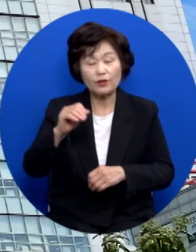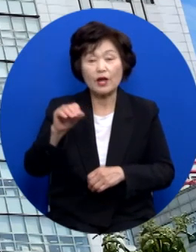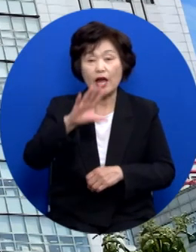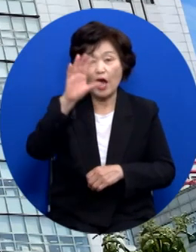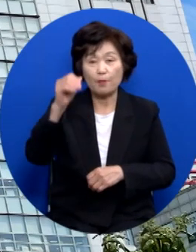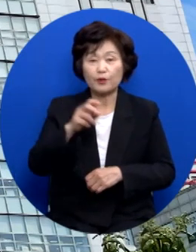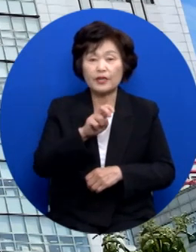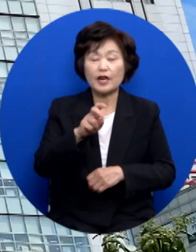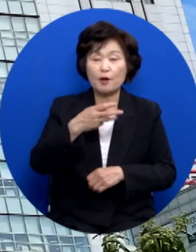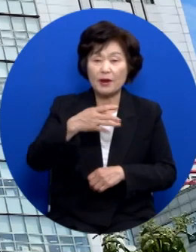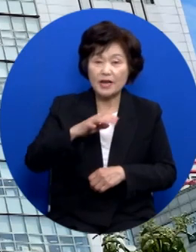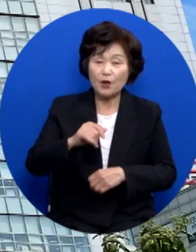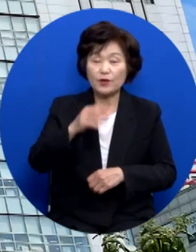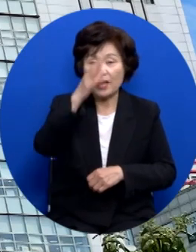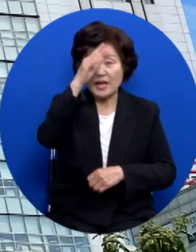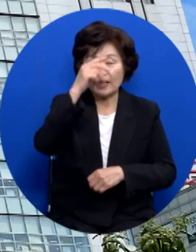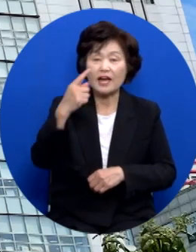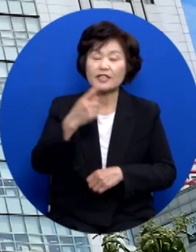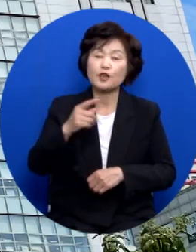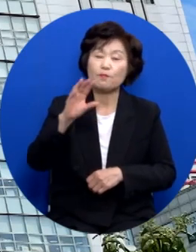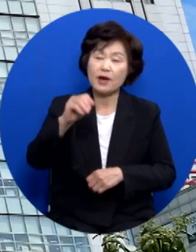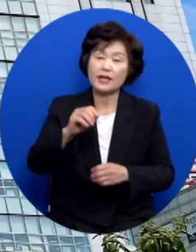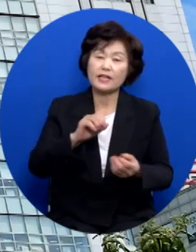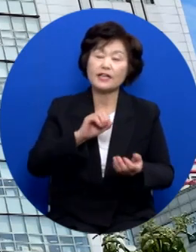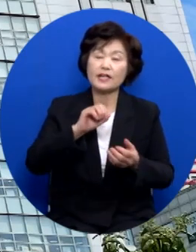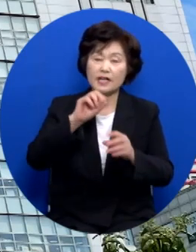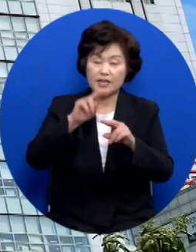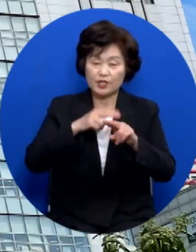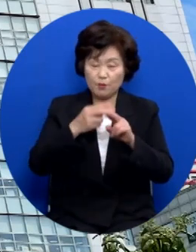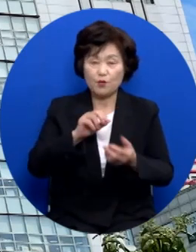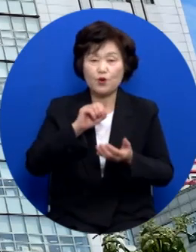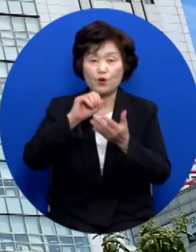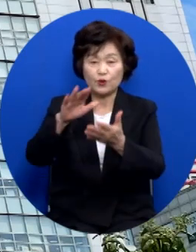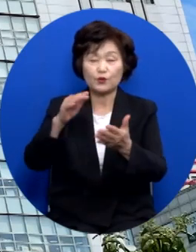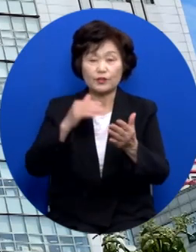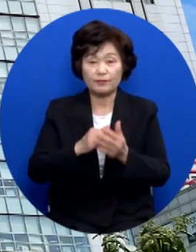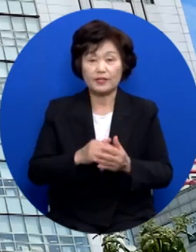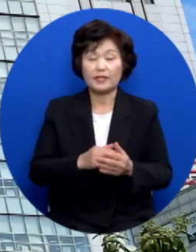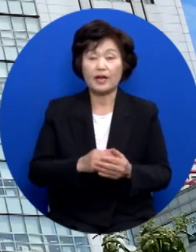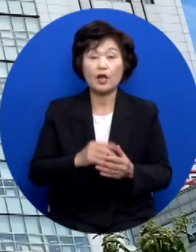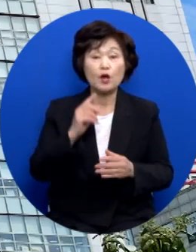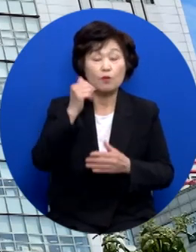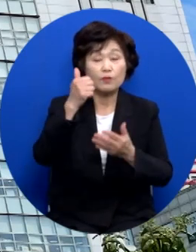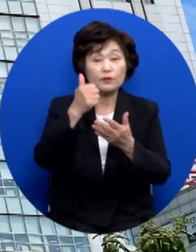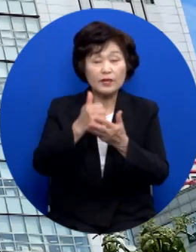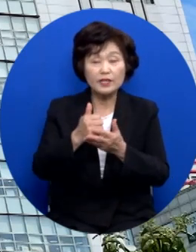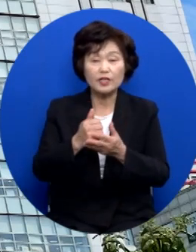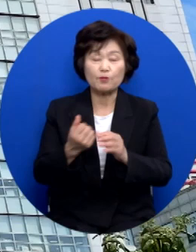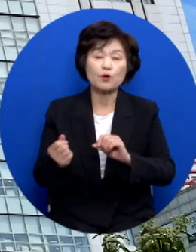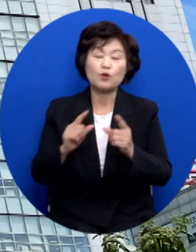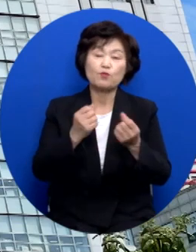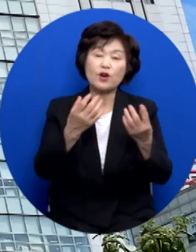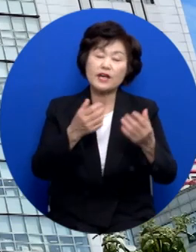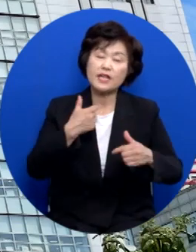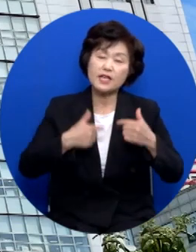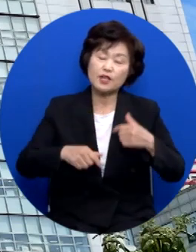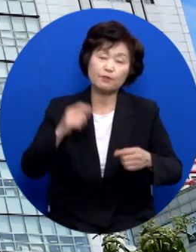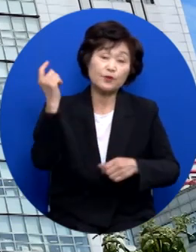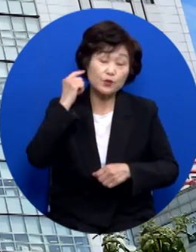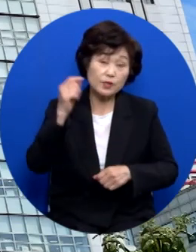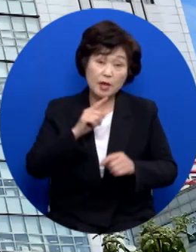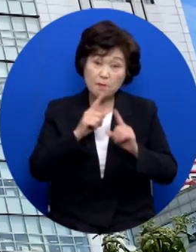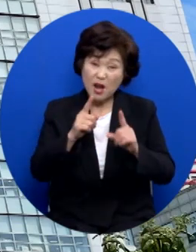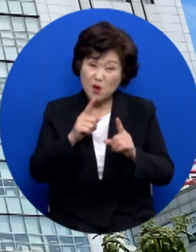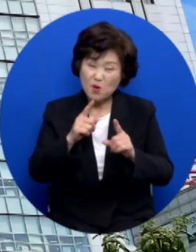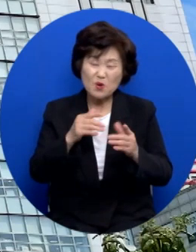닭 천여 마리를 선물했습니다. 여의도 침례교회 국명호 목사는 부활의 기쁜 소식을 말로만이 아니라